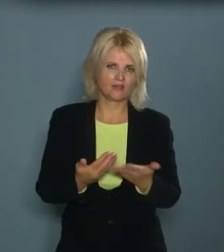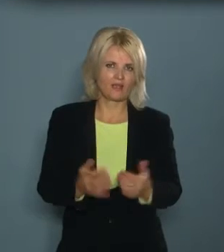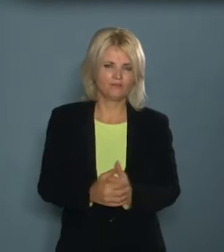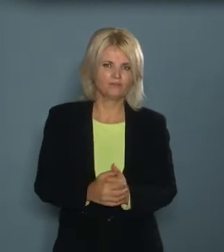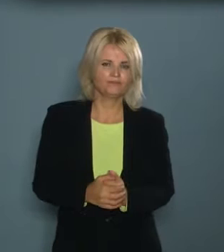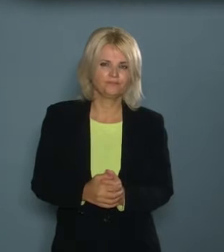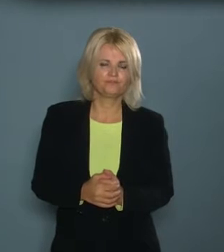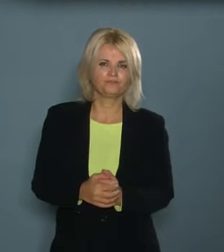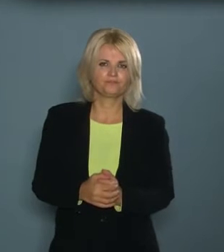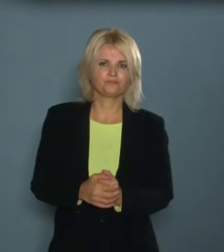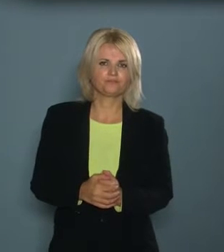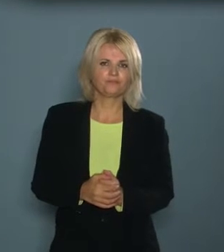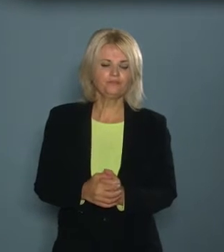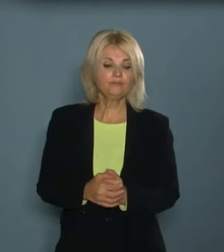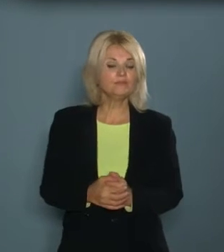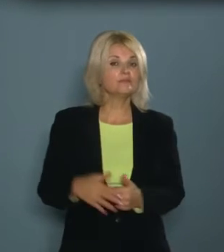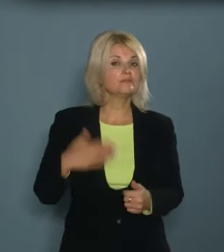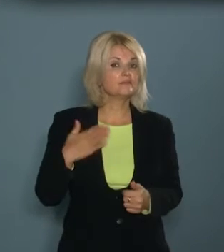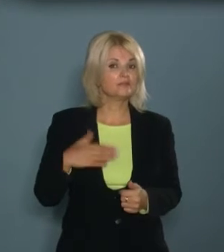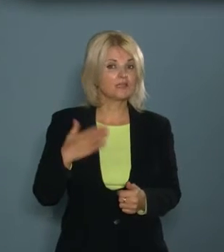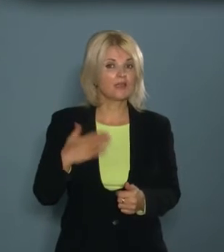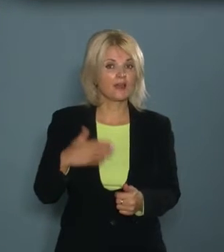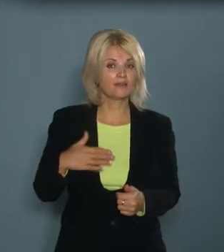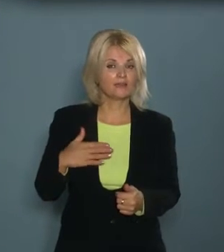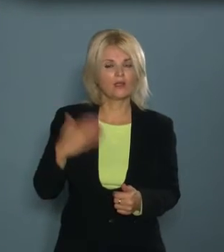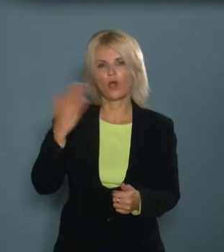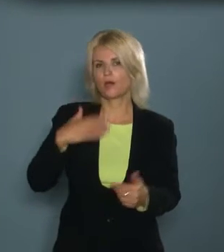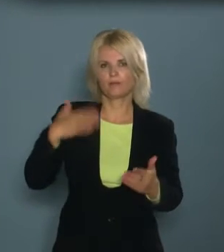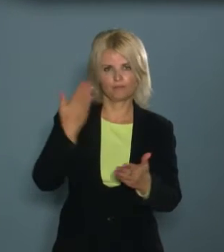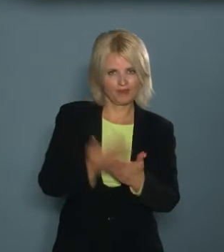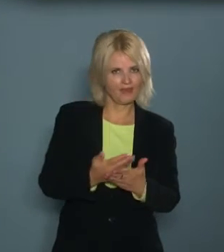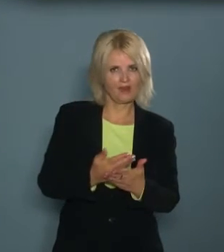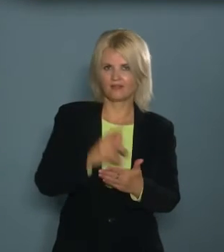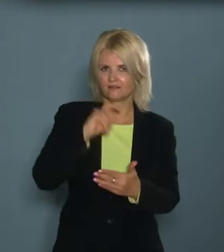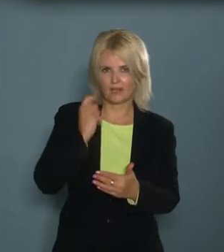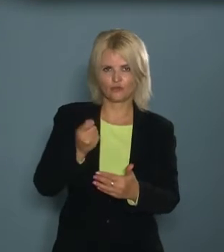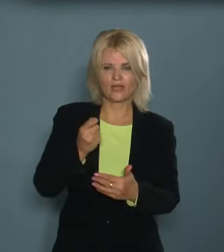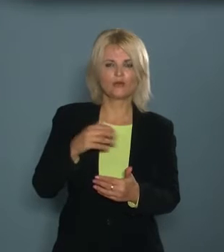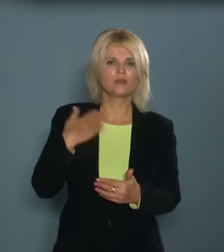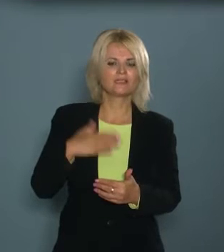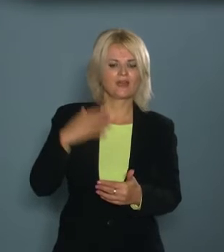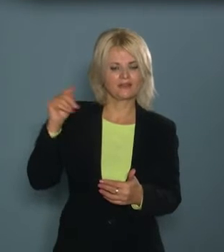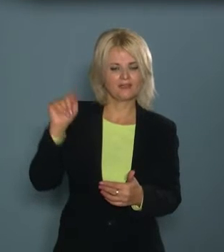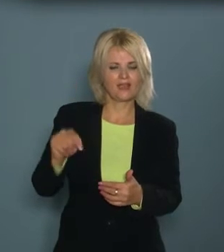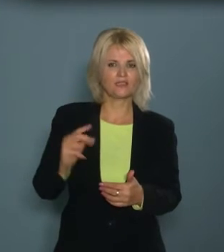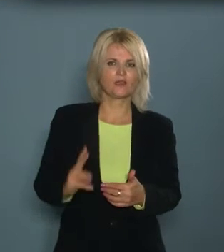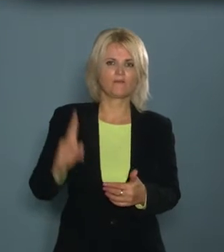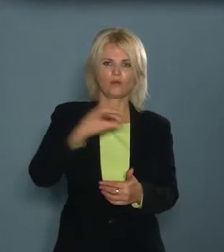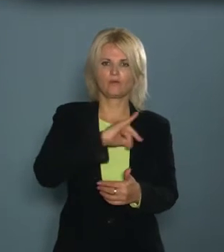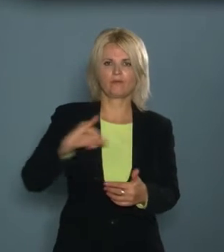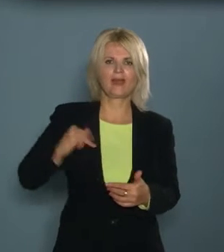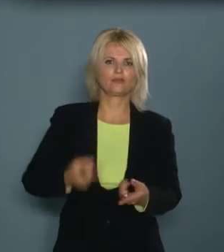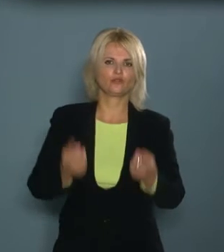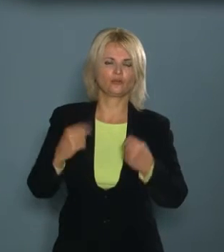Szeretnénk, ha nem tudjuk a bérlet útján megoldani kisebb helységgel, akkor szeretnénk ezt a